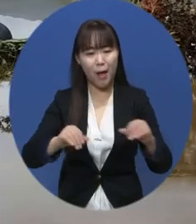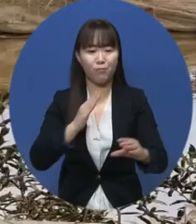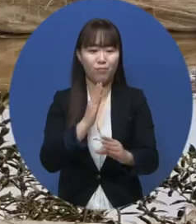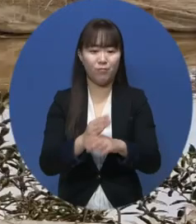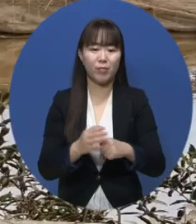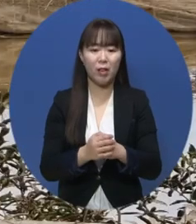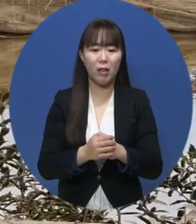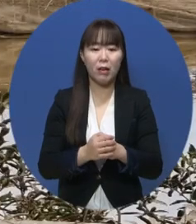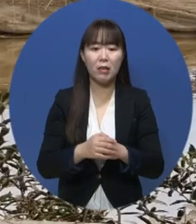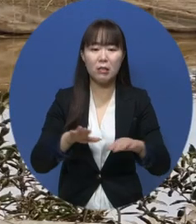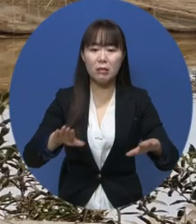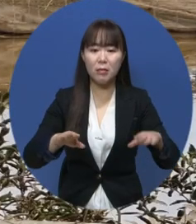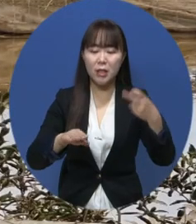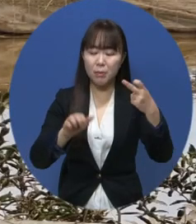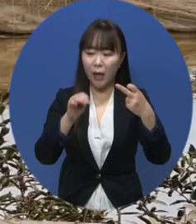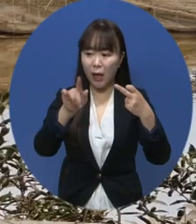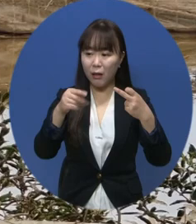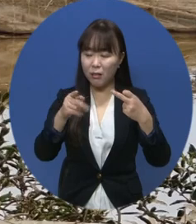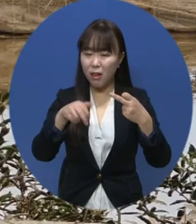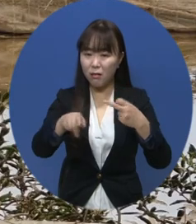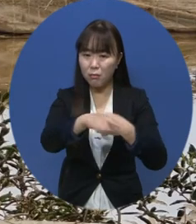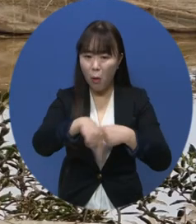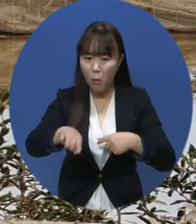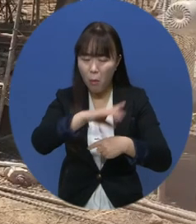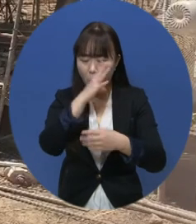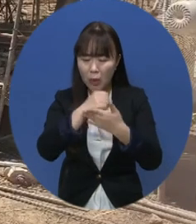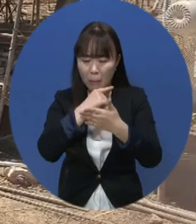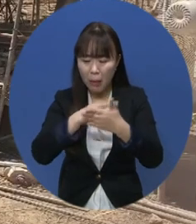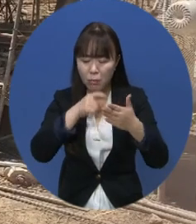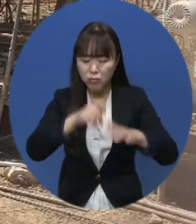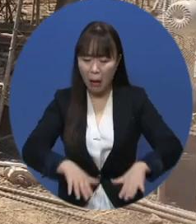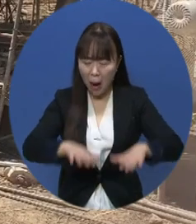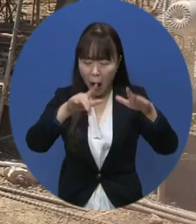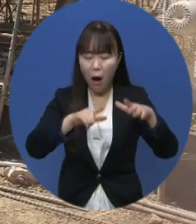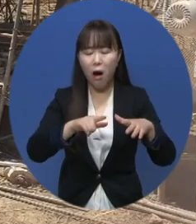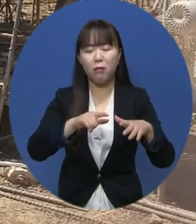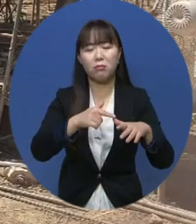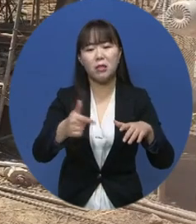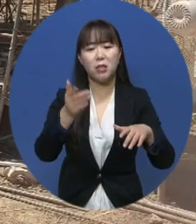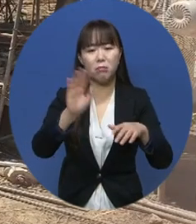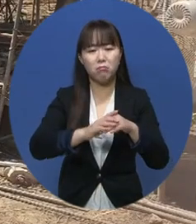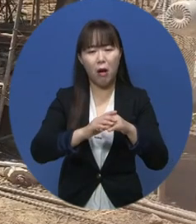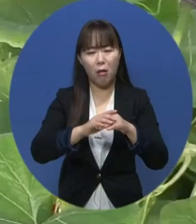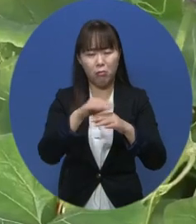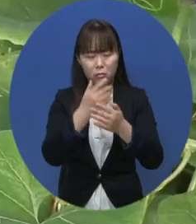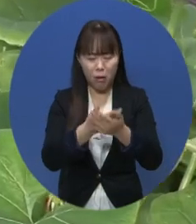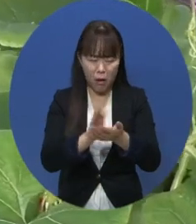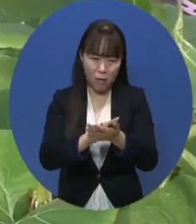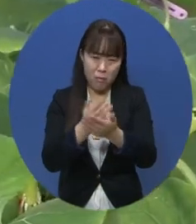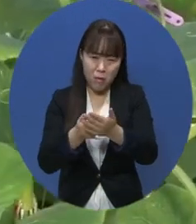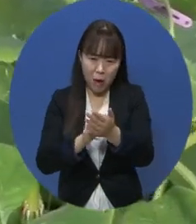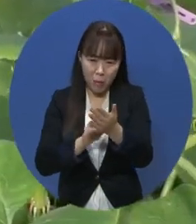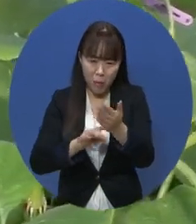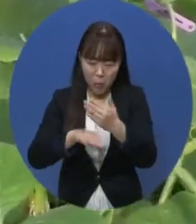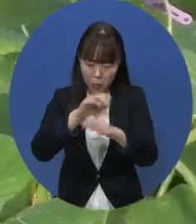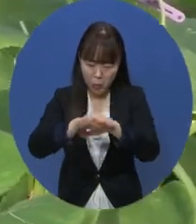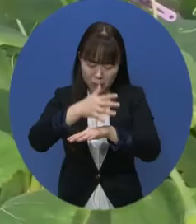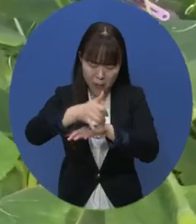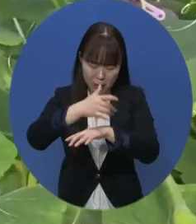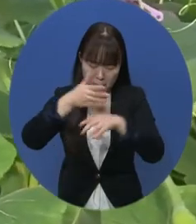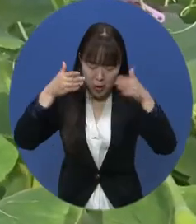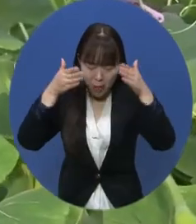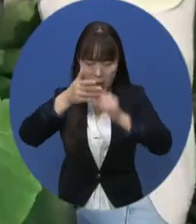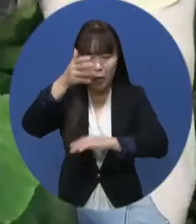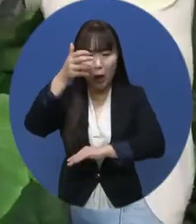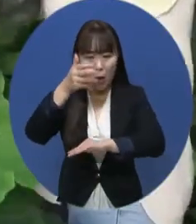지역 12헥타르의 하우스는 침수 피해가 컸지만 밤낮 없는 복구 작업과 함께 농사에 전념한 결과